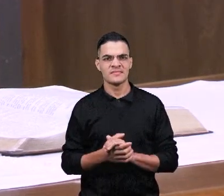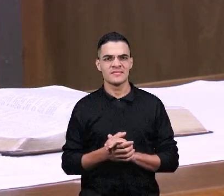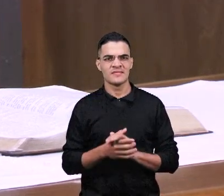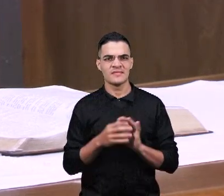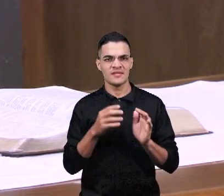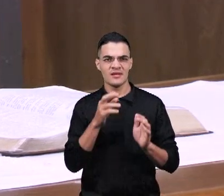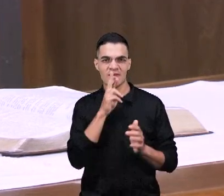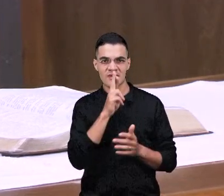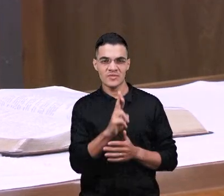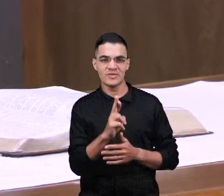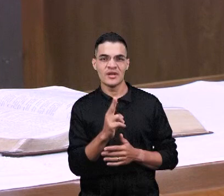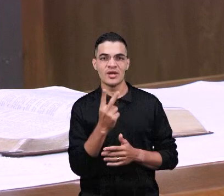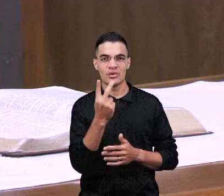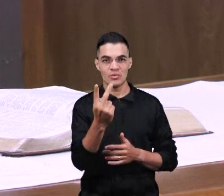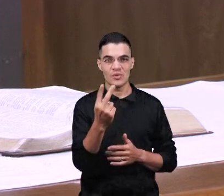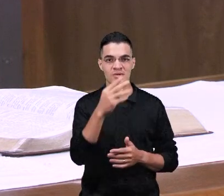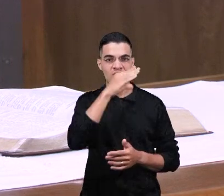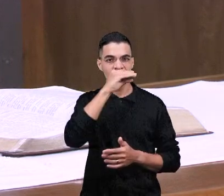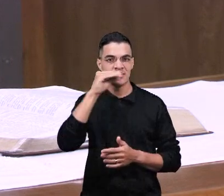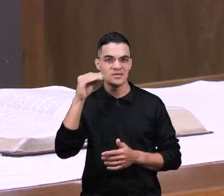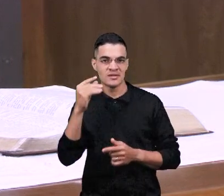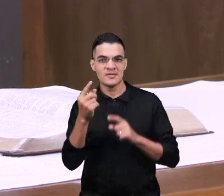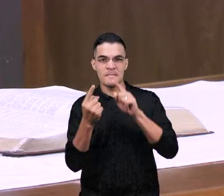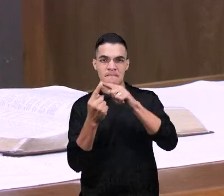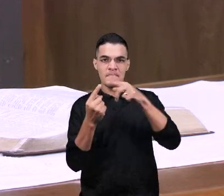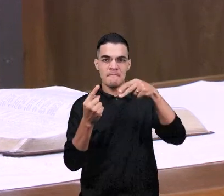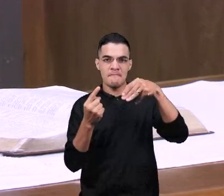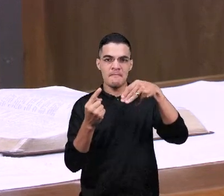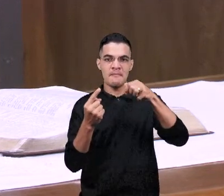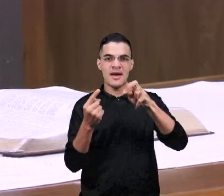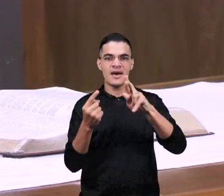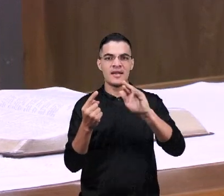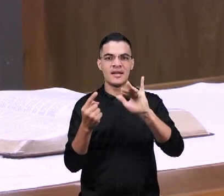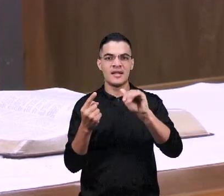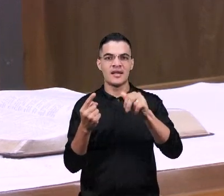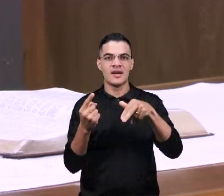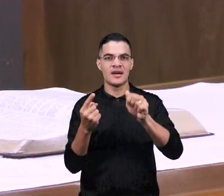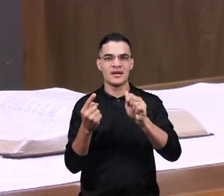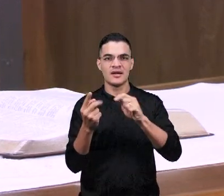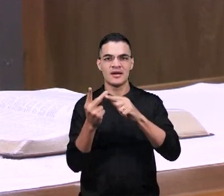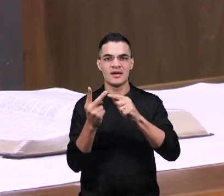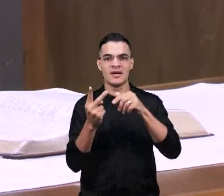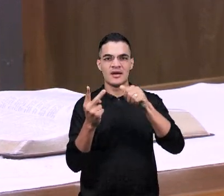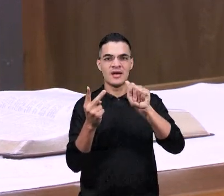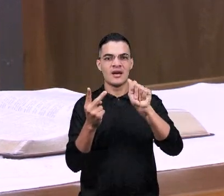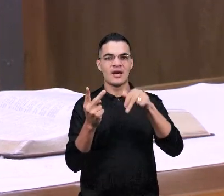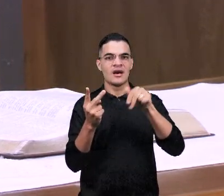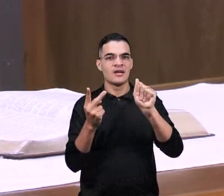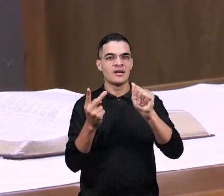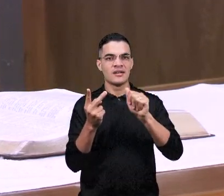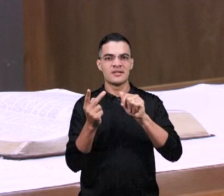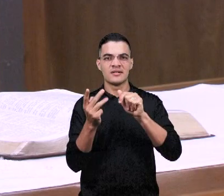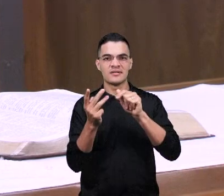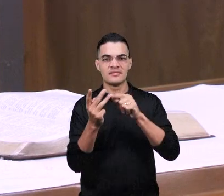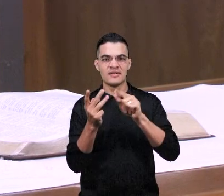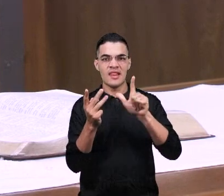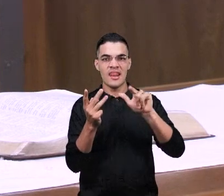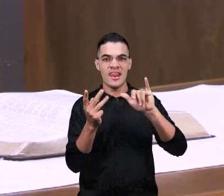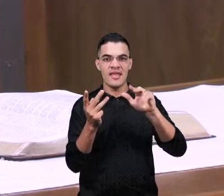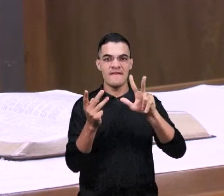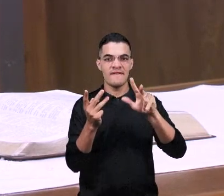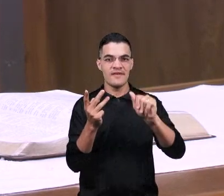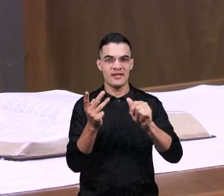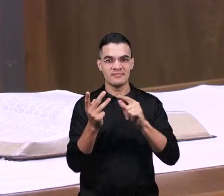Ils vont répondre aux questions. Les adolescentes Mariana et Ana Clara, les intermédiaires Lydia et Gabriel, et l'enfant